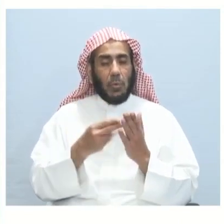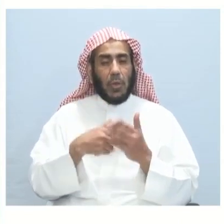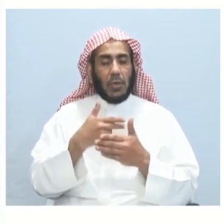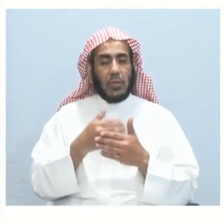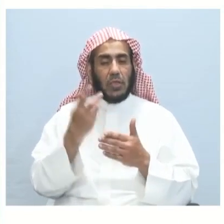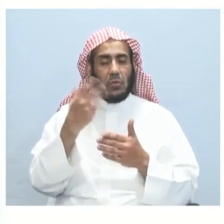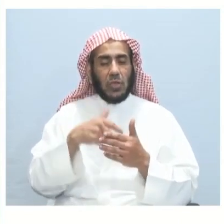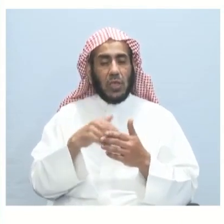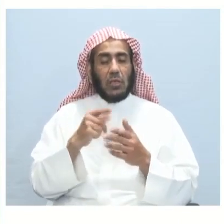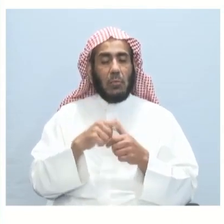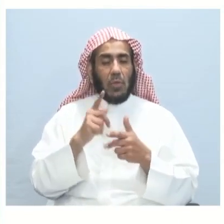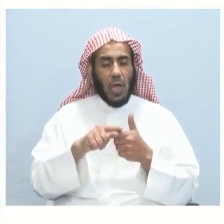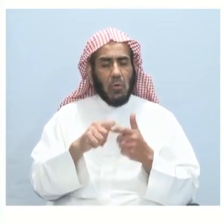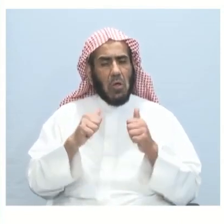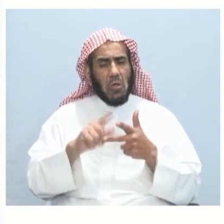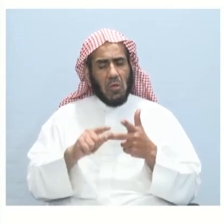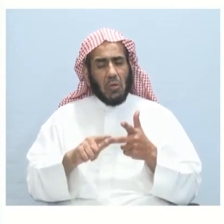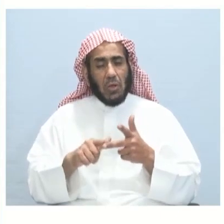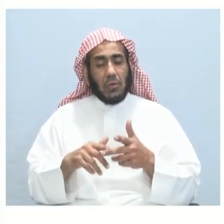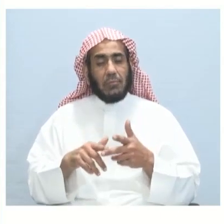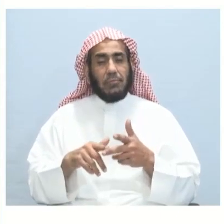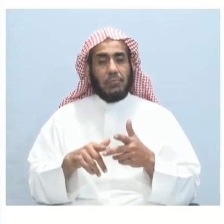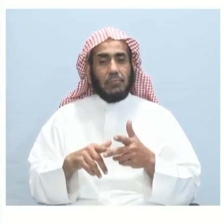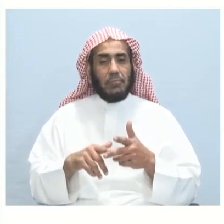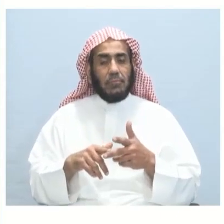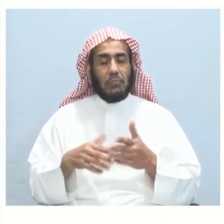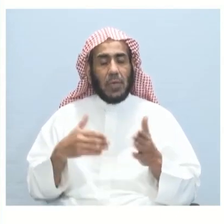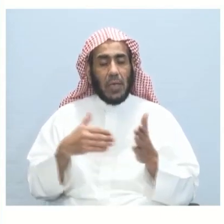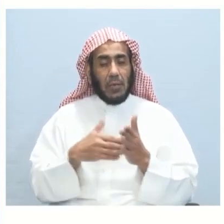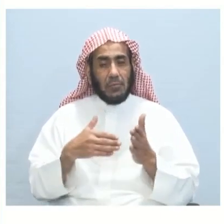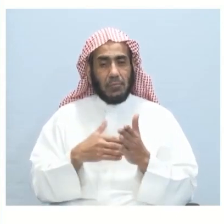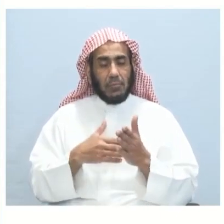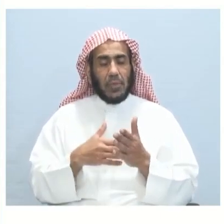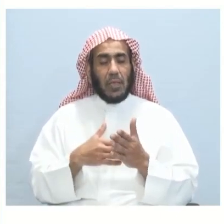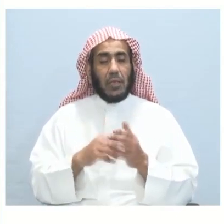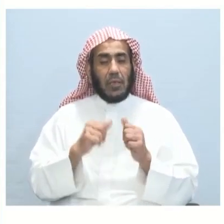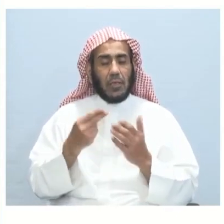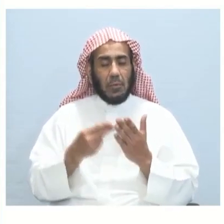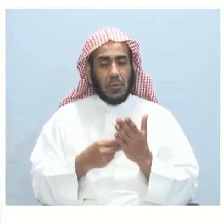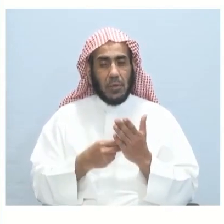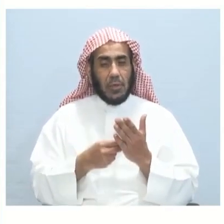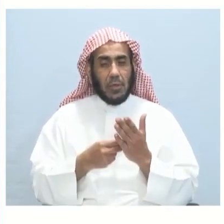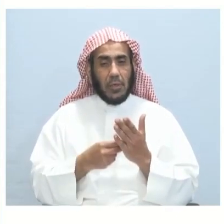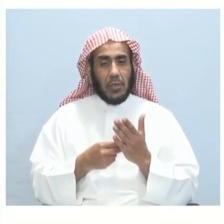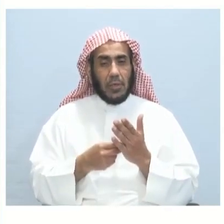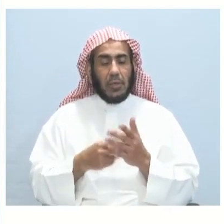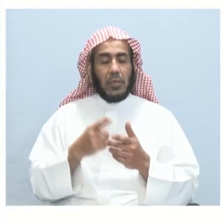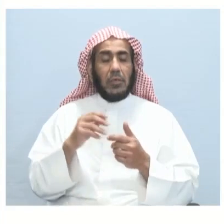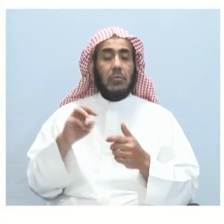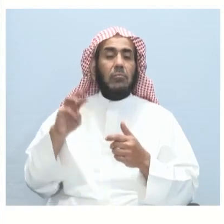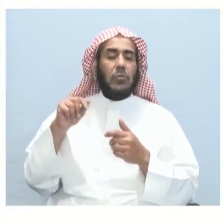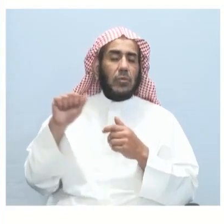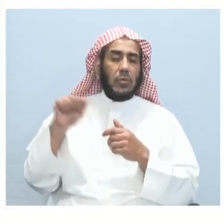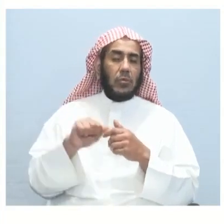ذلك الطالب الثاني والطالب الثالث والى ان ينتهي كتابه هذا سمارت